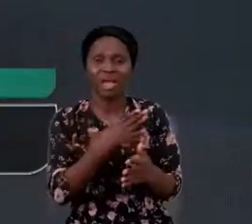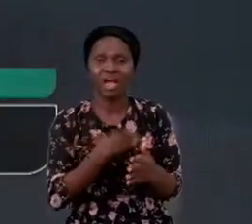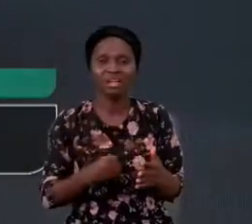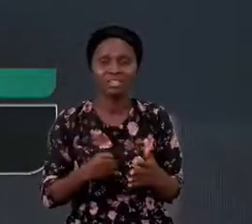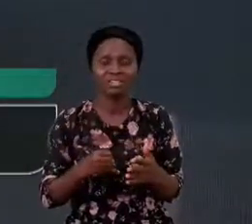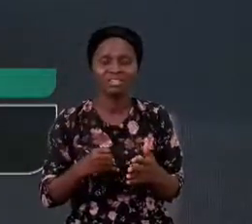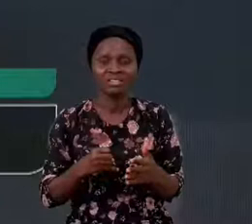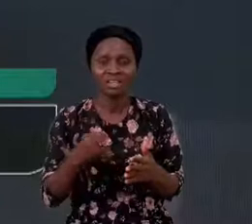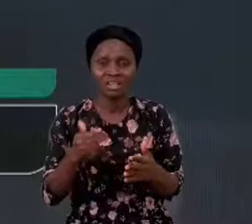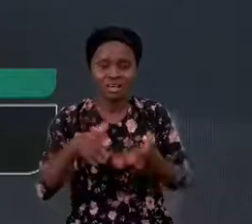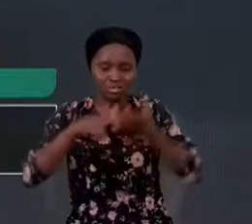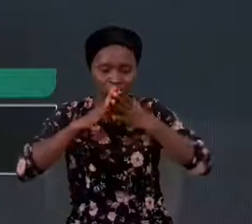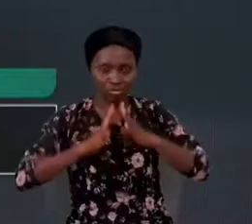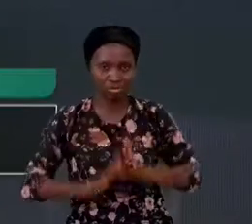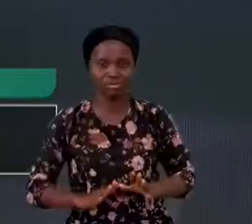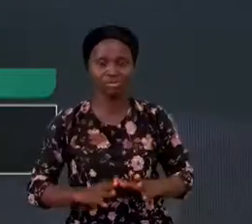pas.